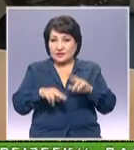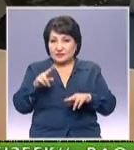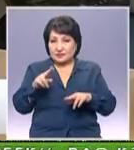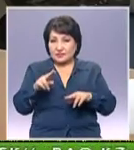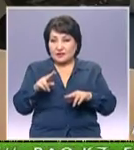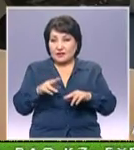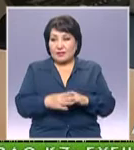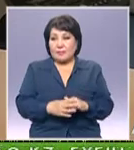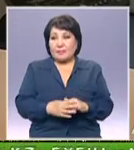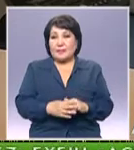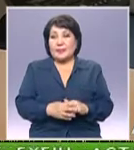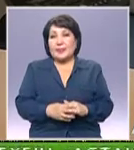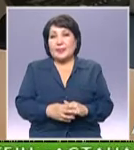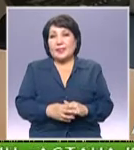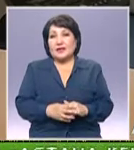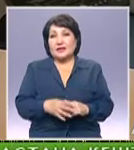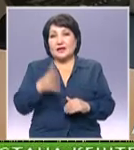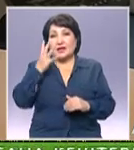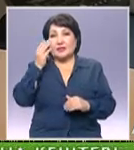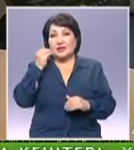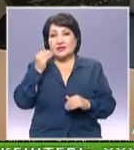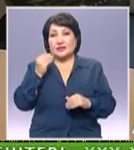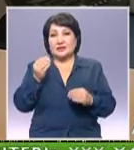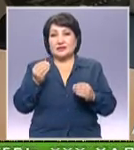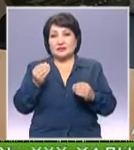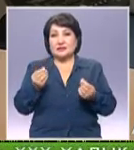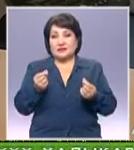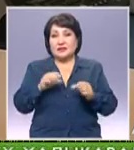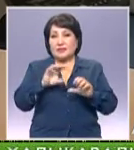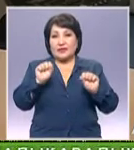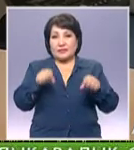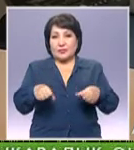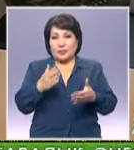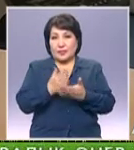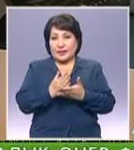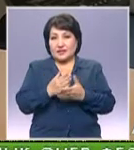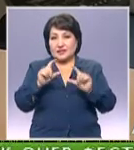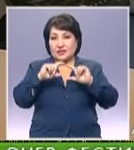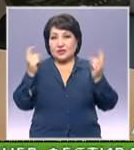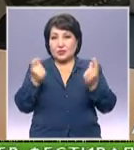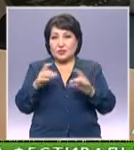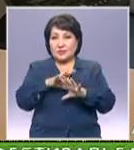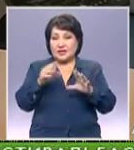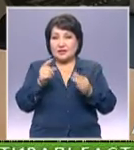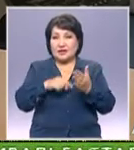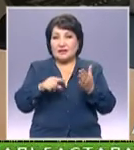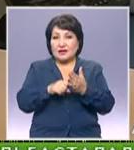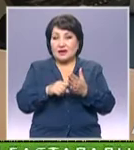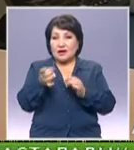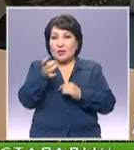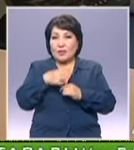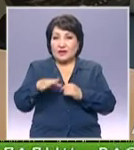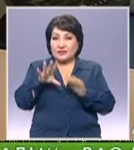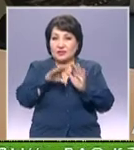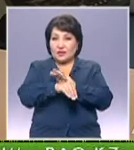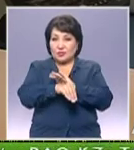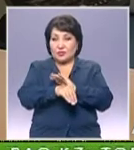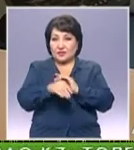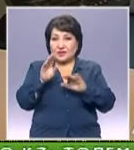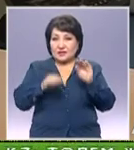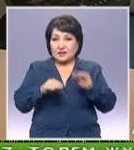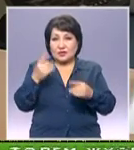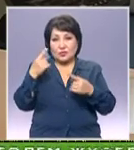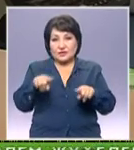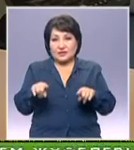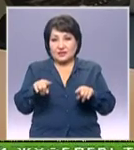необходимые возможности. Алматының қарымы мықты, барлық стадиондар бізде қала аумағында орналасқан. Ал өзге қалаларда